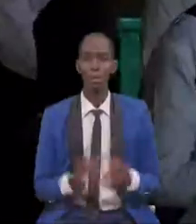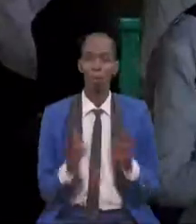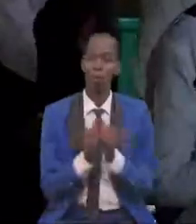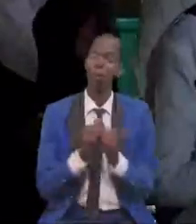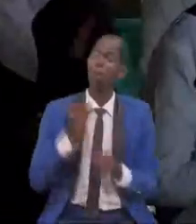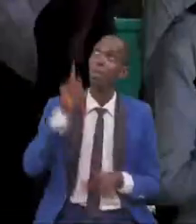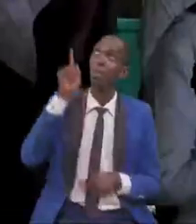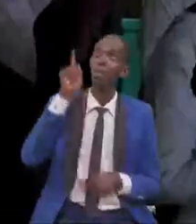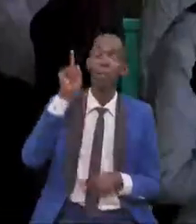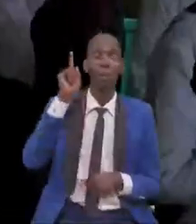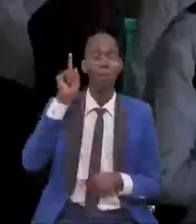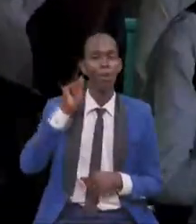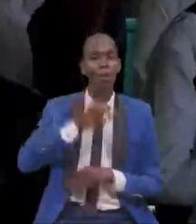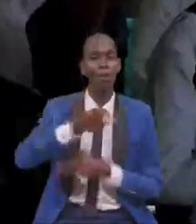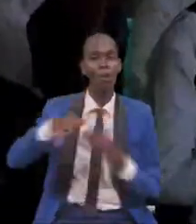avec lui.